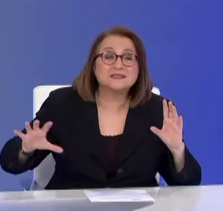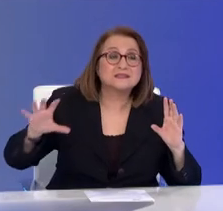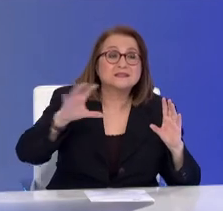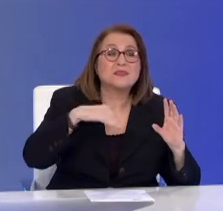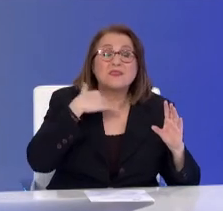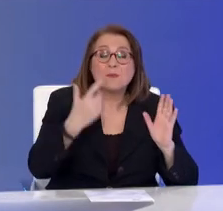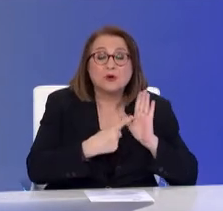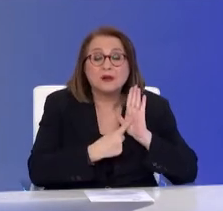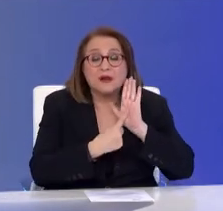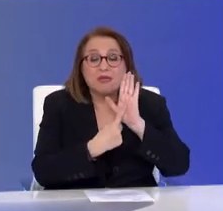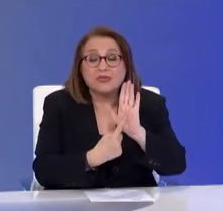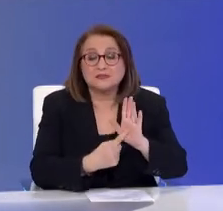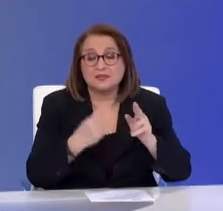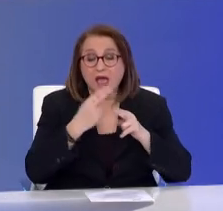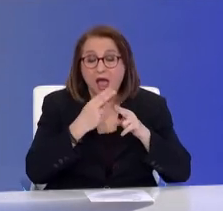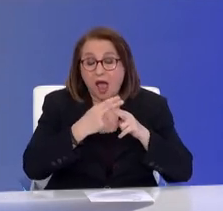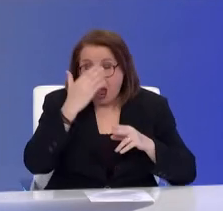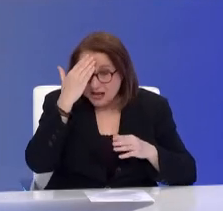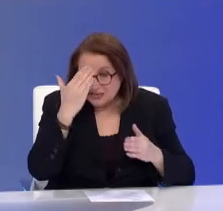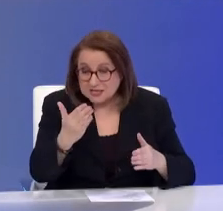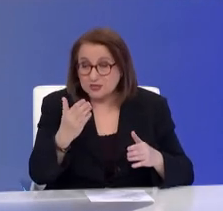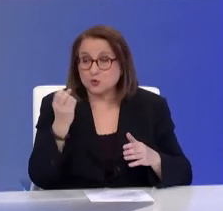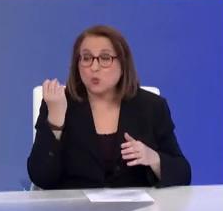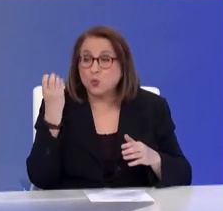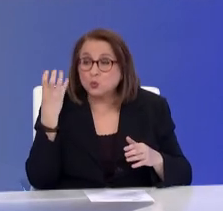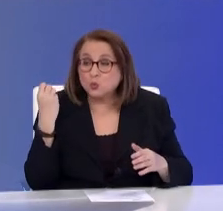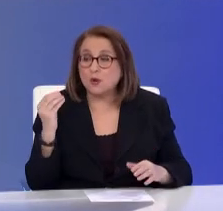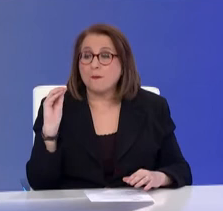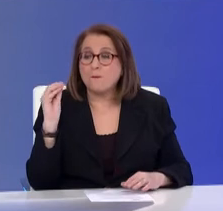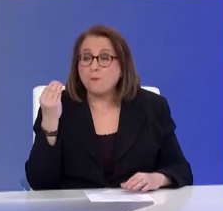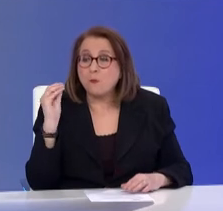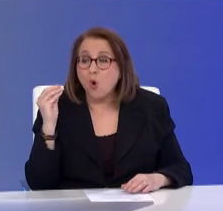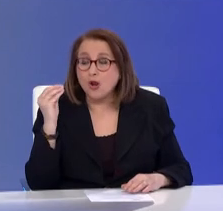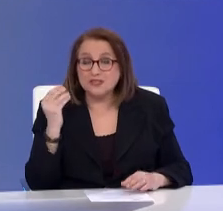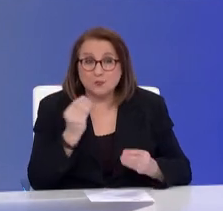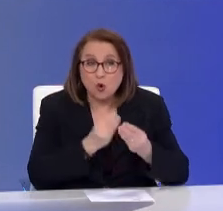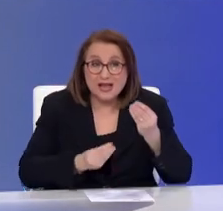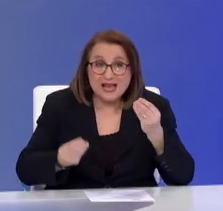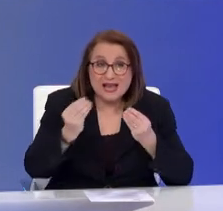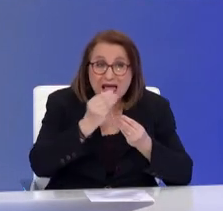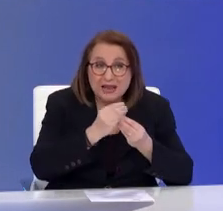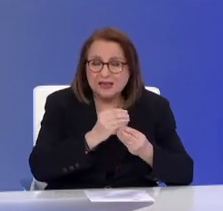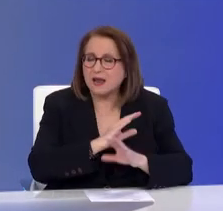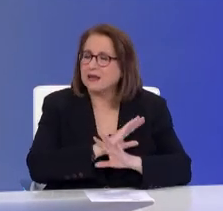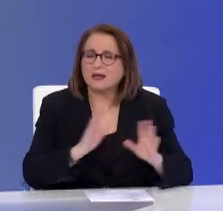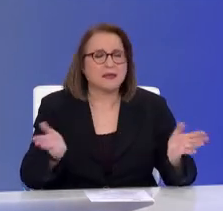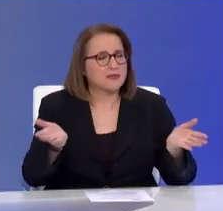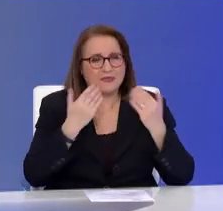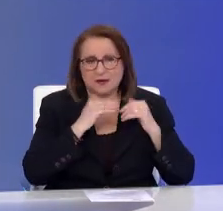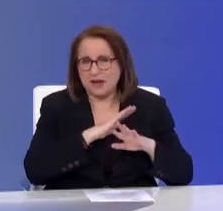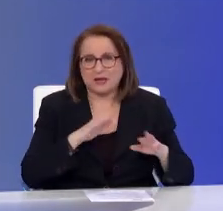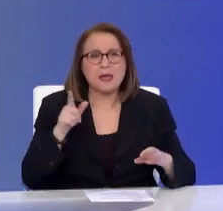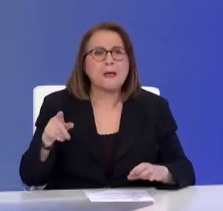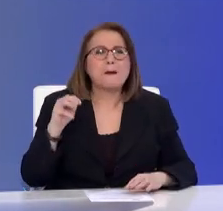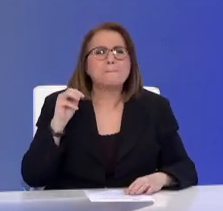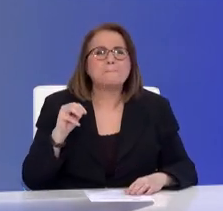τον ενστερνισμό των αξιών του ελληνικού πολιτισμού από ότι η ίδια η Μασαχουσέτη, η οποία σε κάθε βήμα της